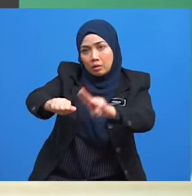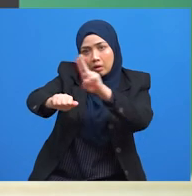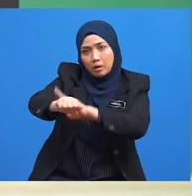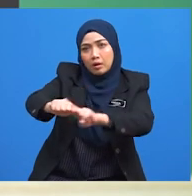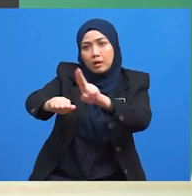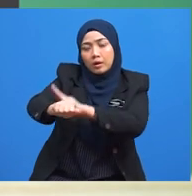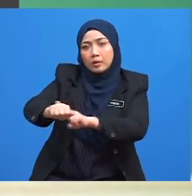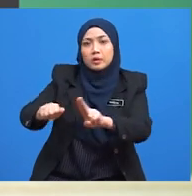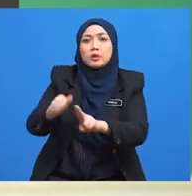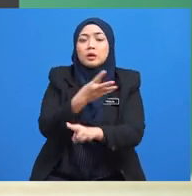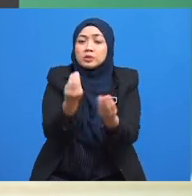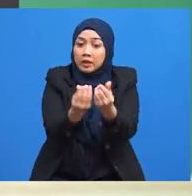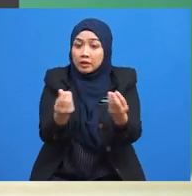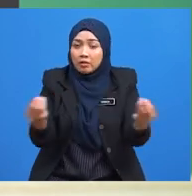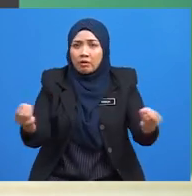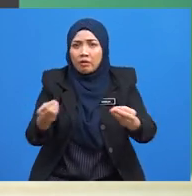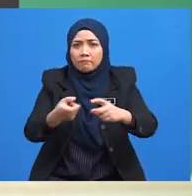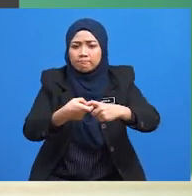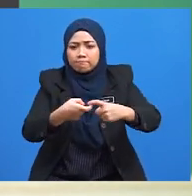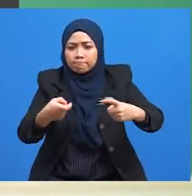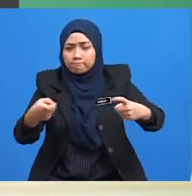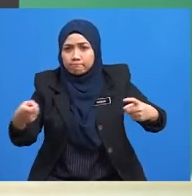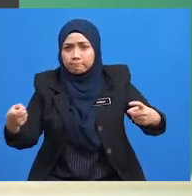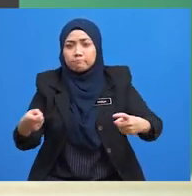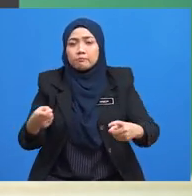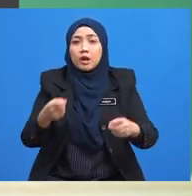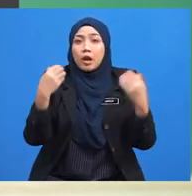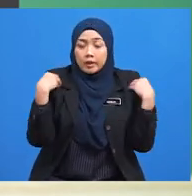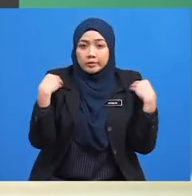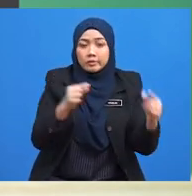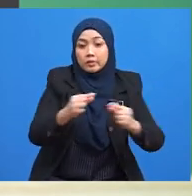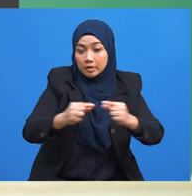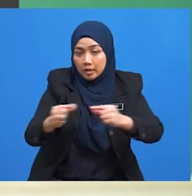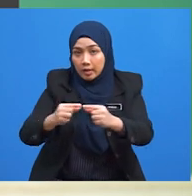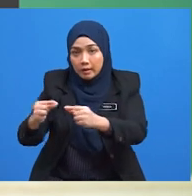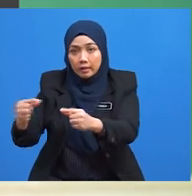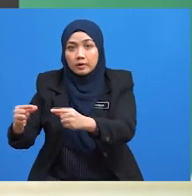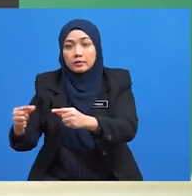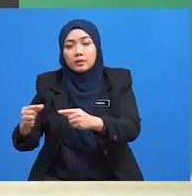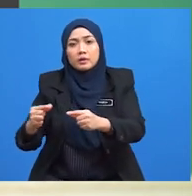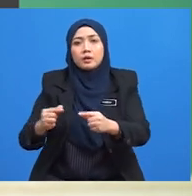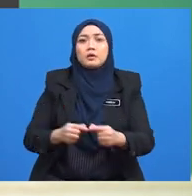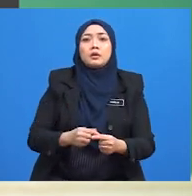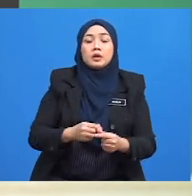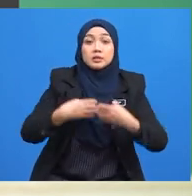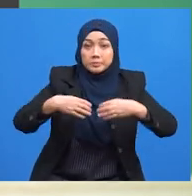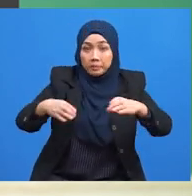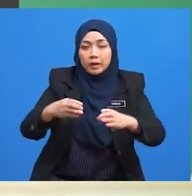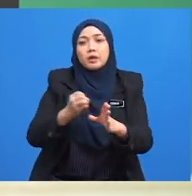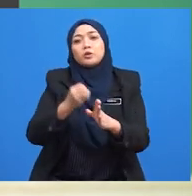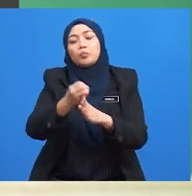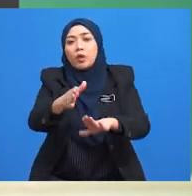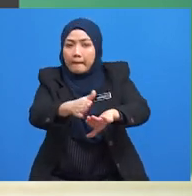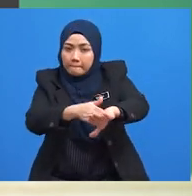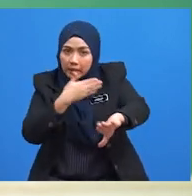semakin longgar dan akhirnya berlakulah gerakan jisim sama ada aliran cepat atau aliran